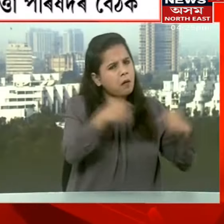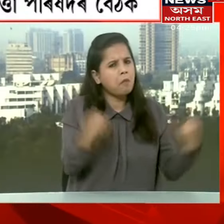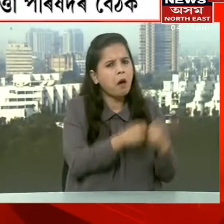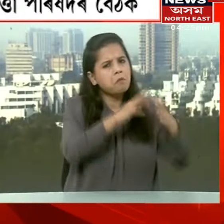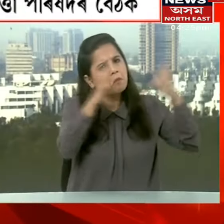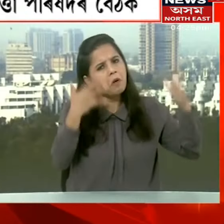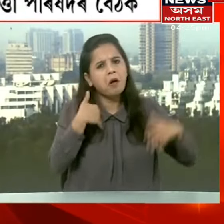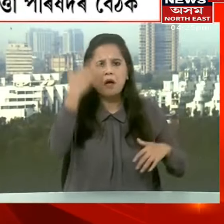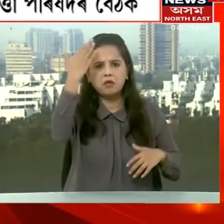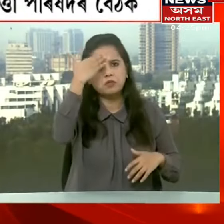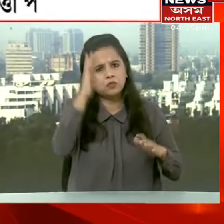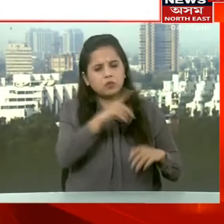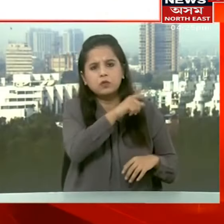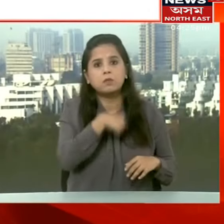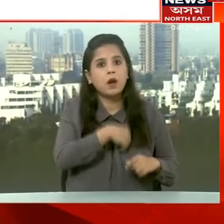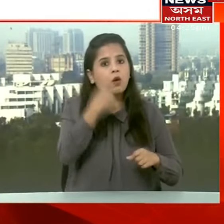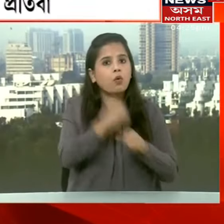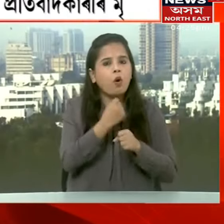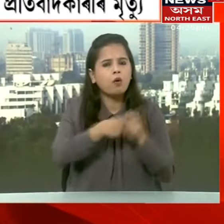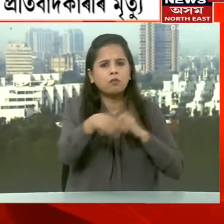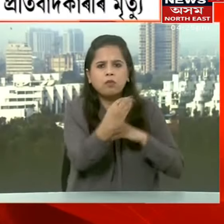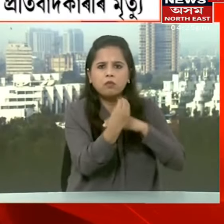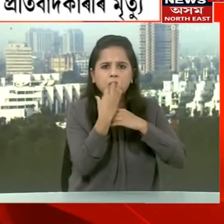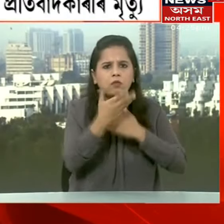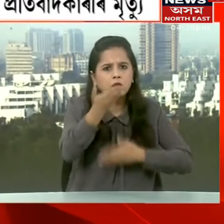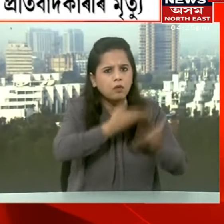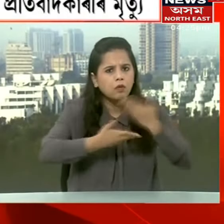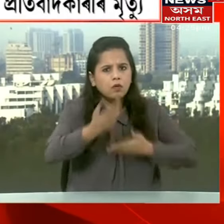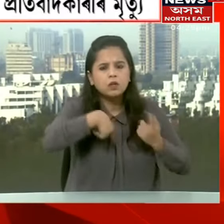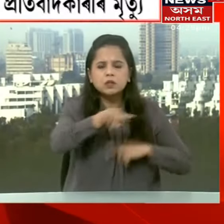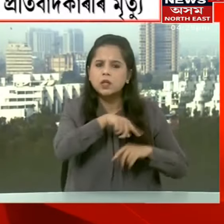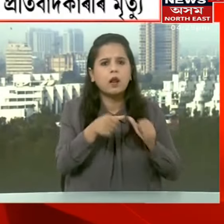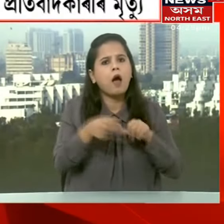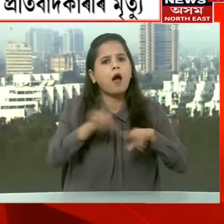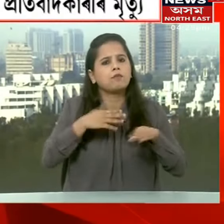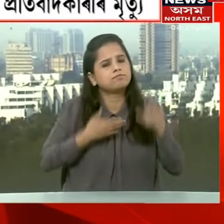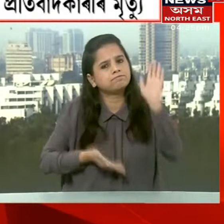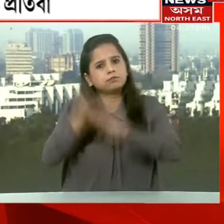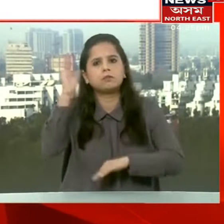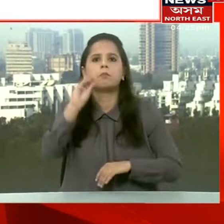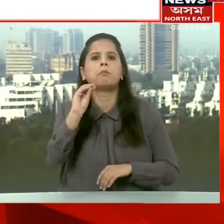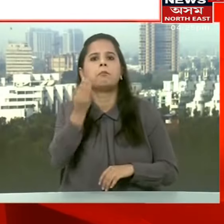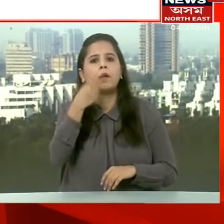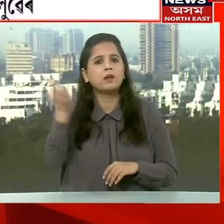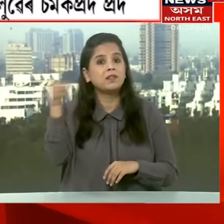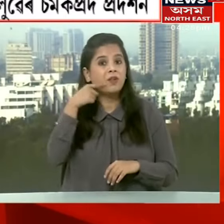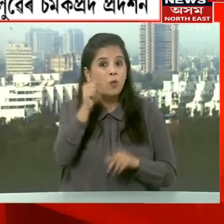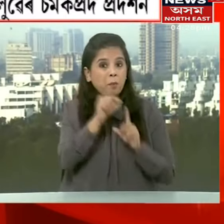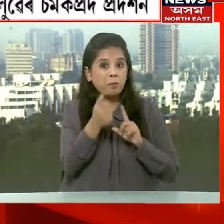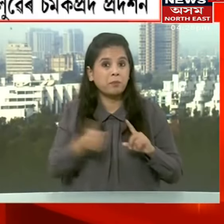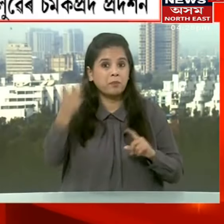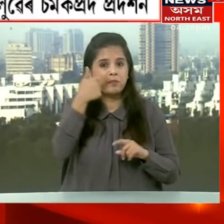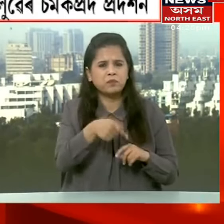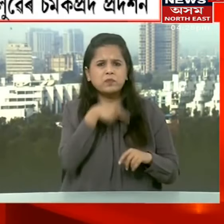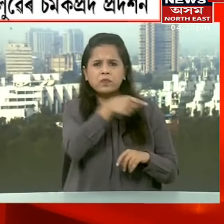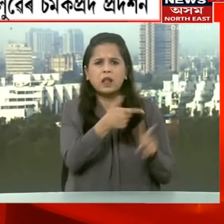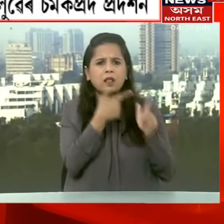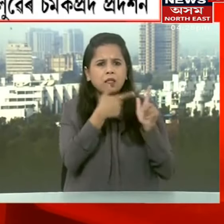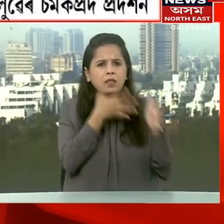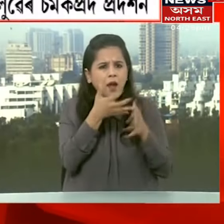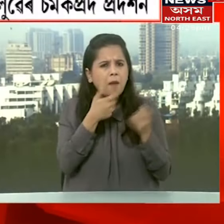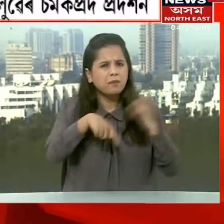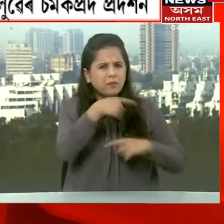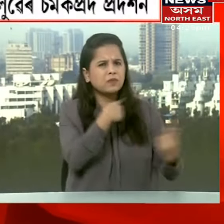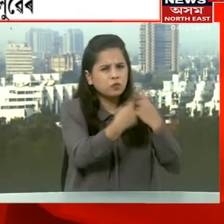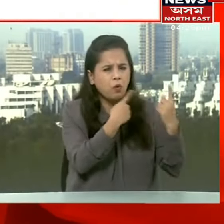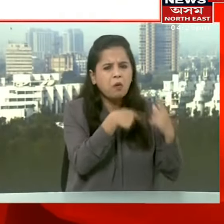होता। उन्होंने कहा, सरकारी अधिकारियों की सलाह पर उन्होंने अफगानिस्तान छोड़ा था। गनी ने दावा किया कि तालिबान के साथ उनकी बातचीत